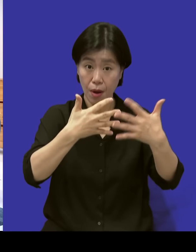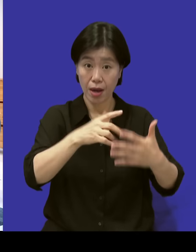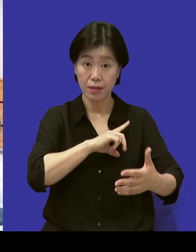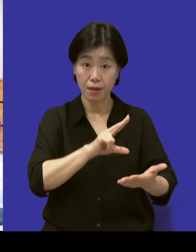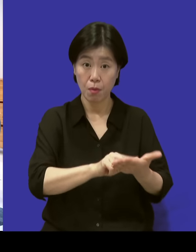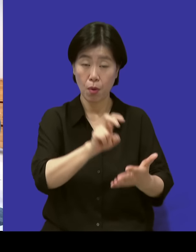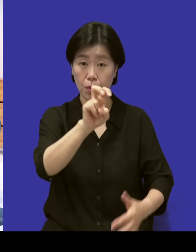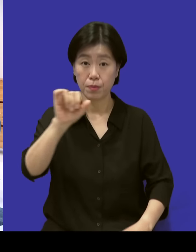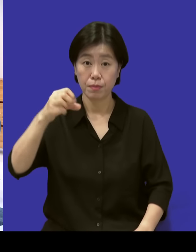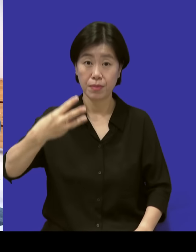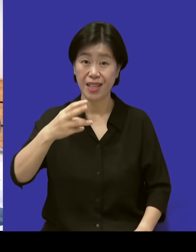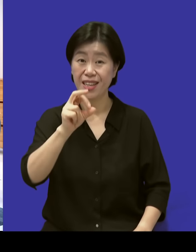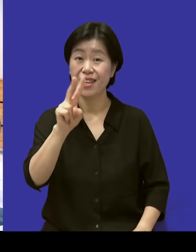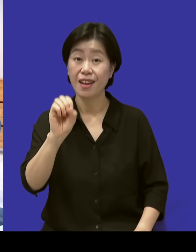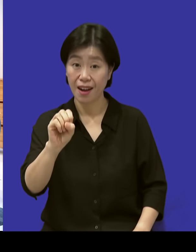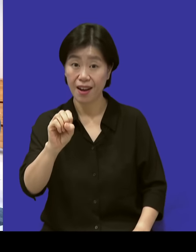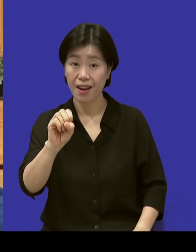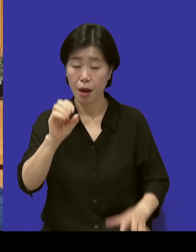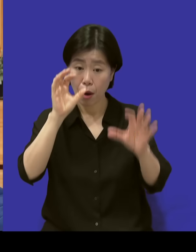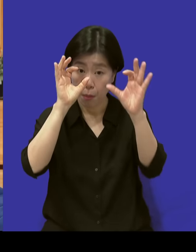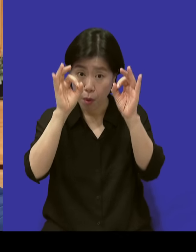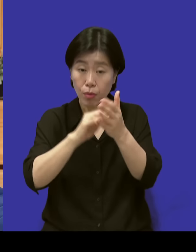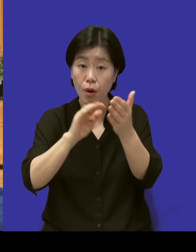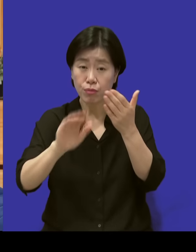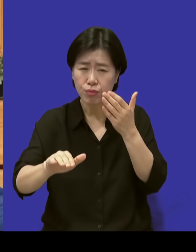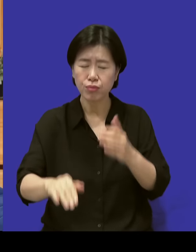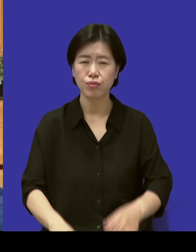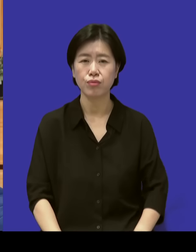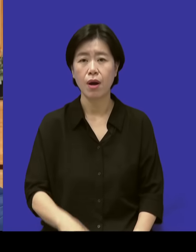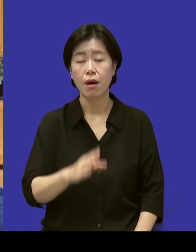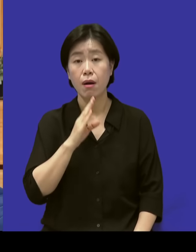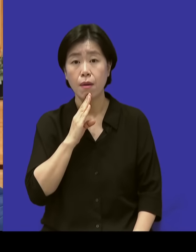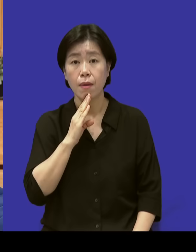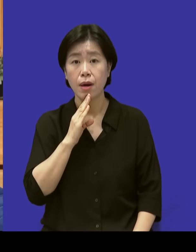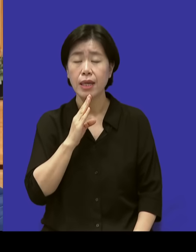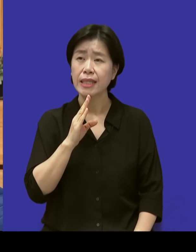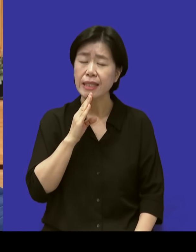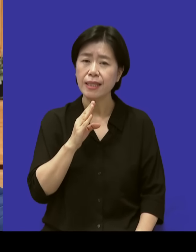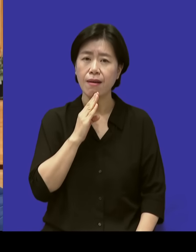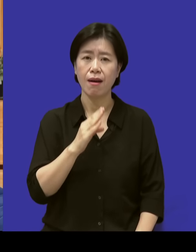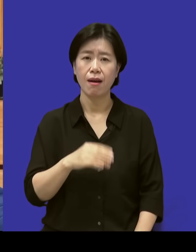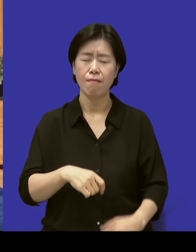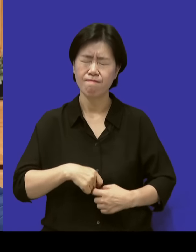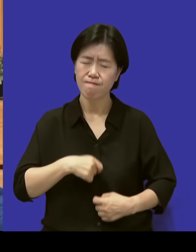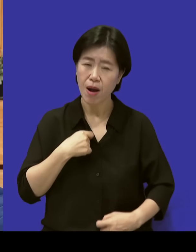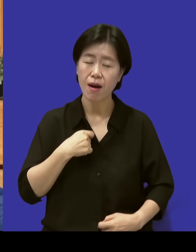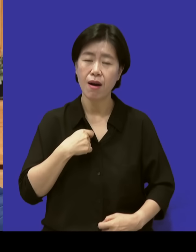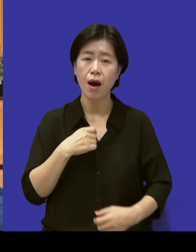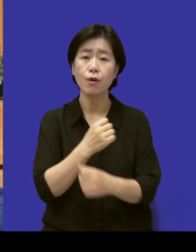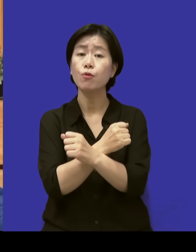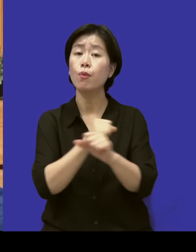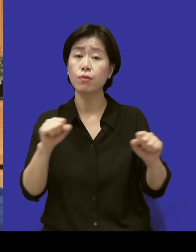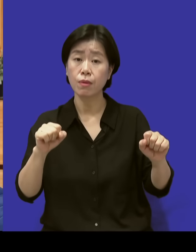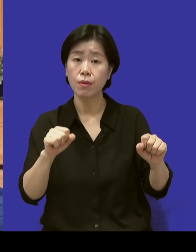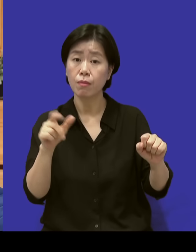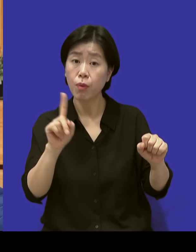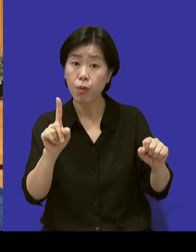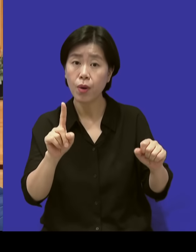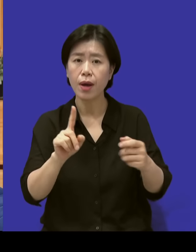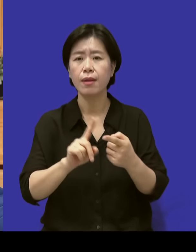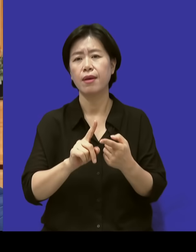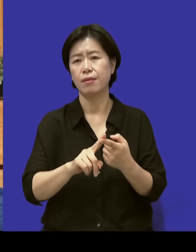참 많이 했어요. 네, 진정한 맞아요. 용서란 무엇일까. 네, 맞아요. 그 피해자의 울부짖음. 네. 내가 너를 용서하지 않았는데 어떤 네. 하나님이 너를 용서했다는